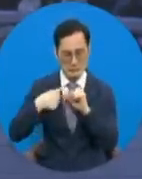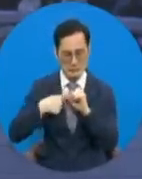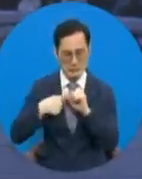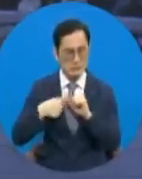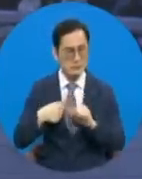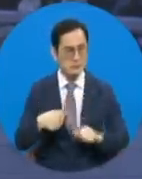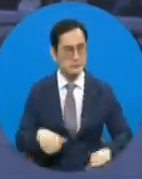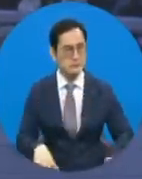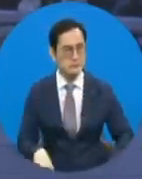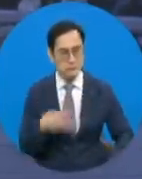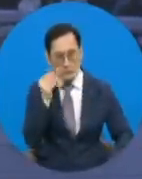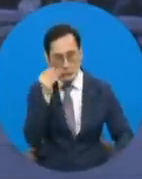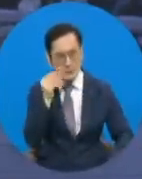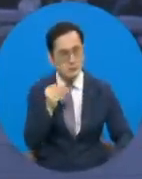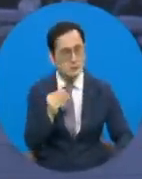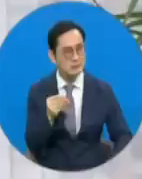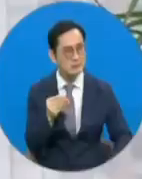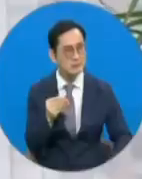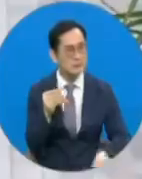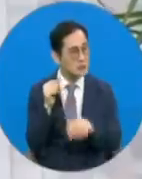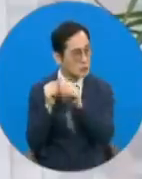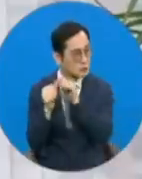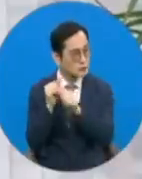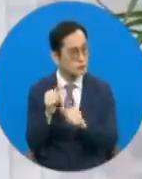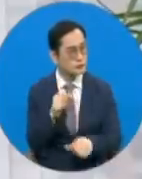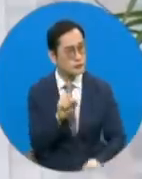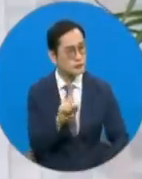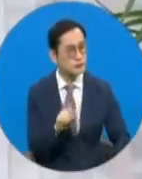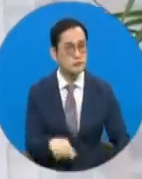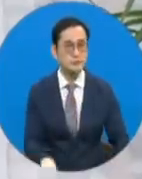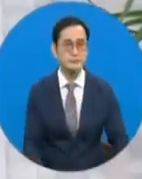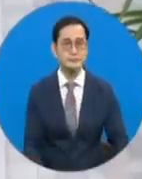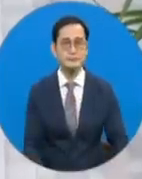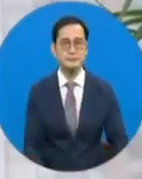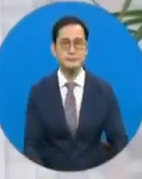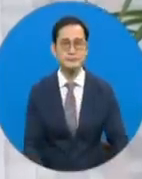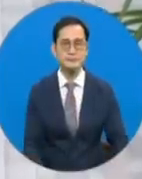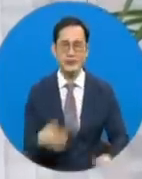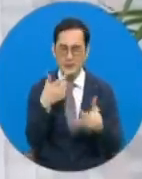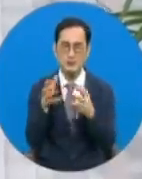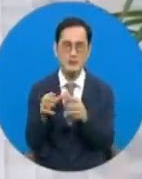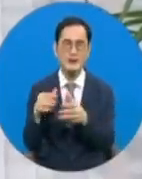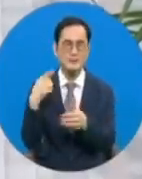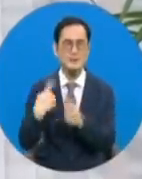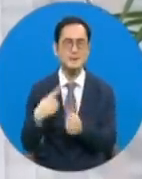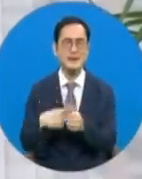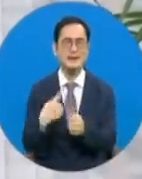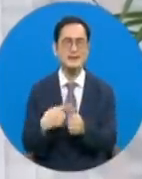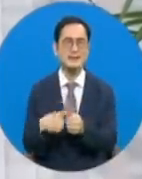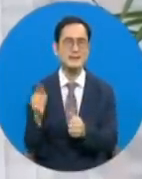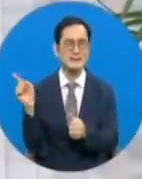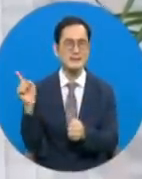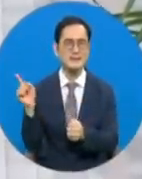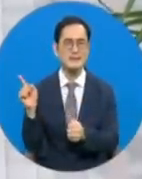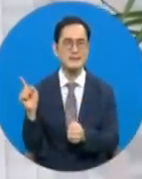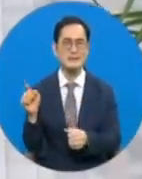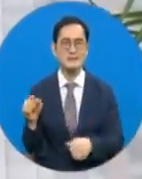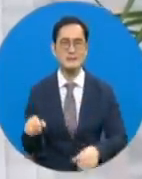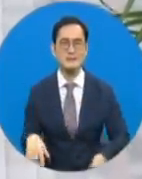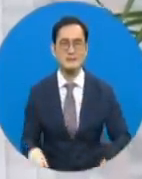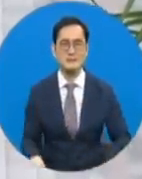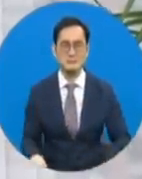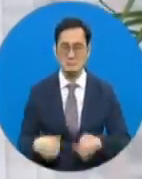어떻게 평가하십니까? 뭐 어디 언론인지는 모르겠는데 어떻게든 민주당을 비판하려고 하는 언론이 아닐까 싶습니다. 뭐 훈시를 들을